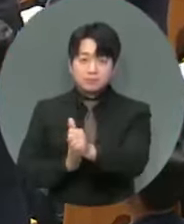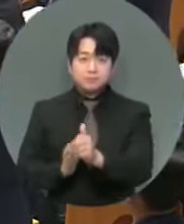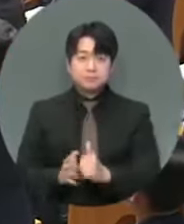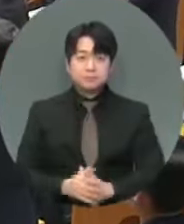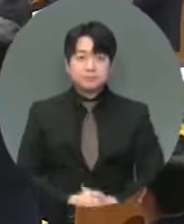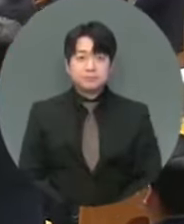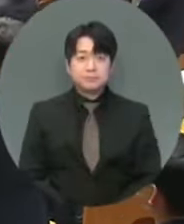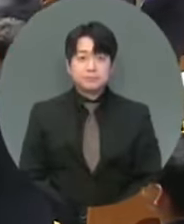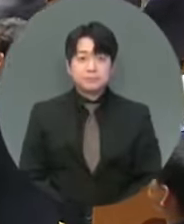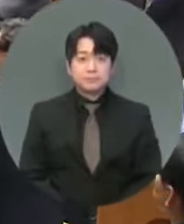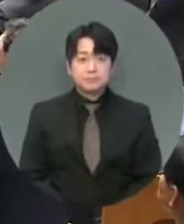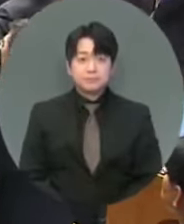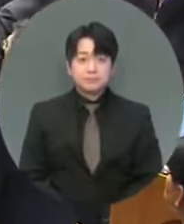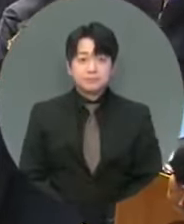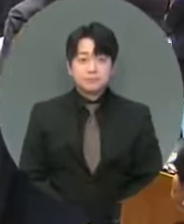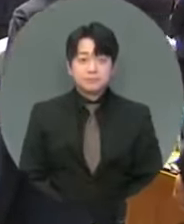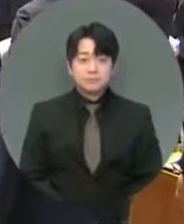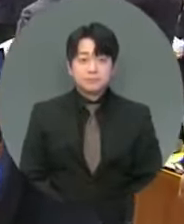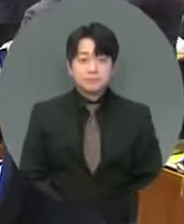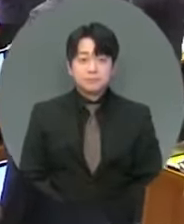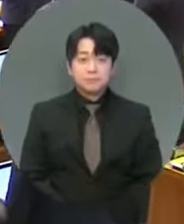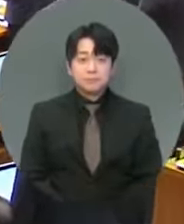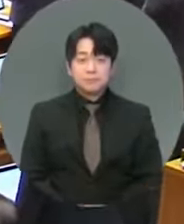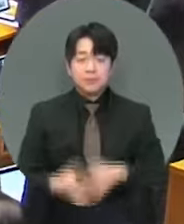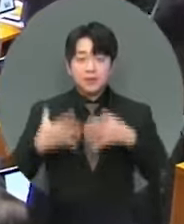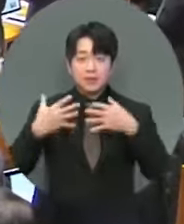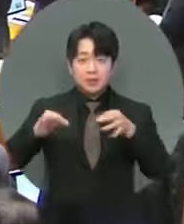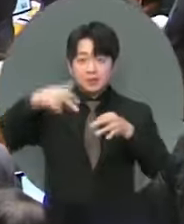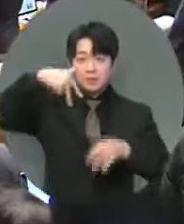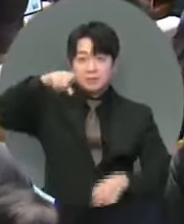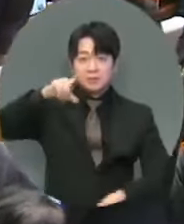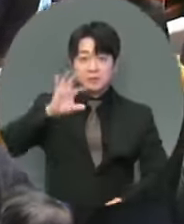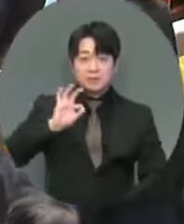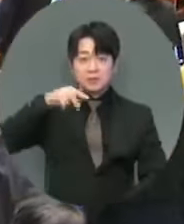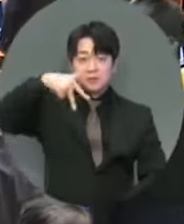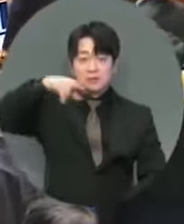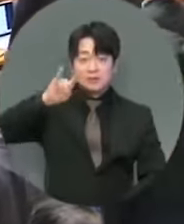어서 돌아오십시오. 김정재 의원,